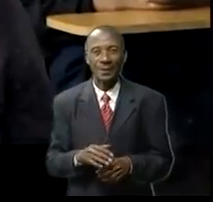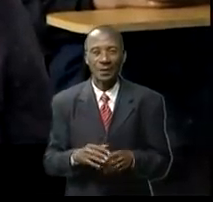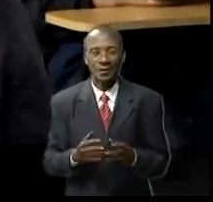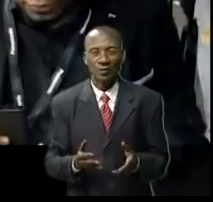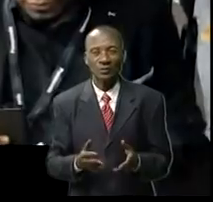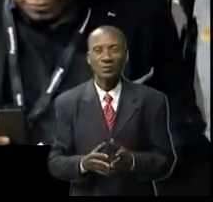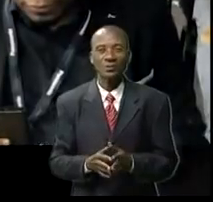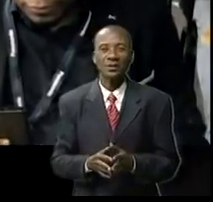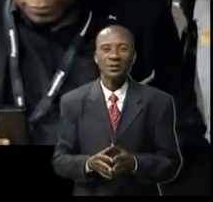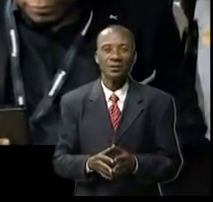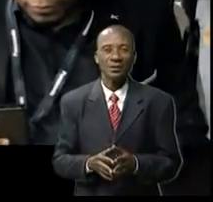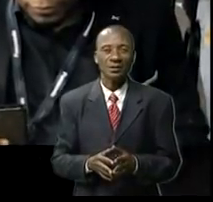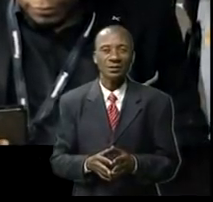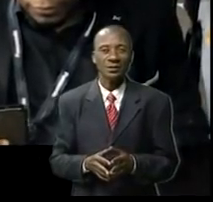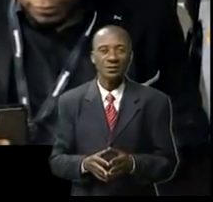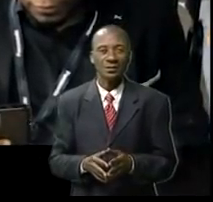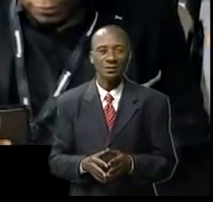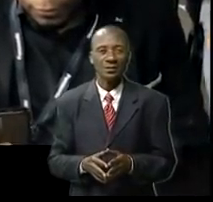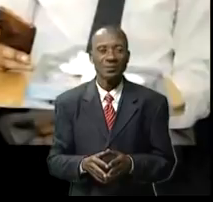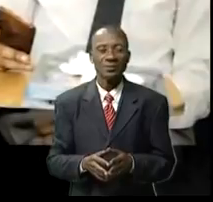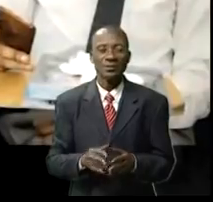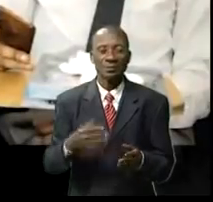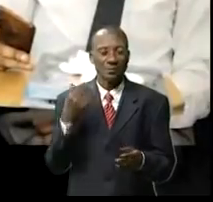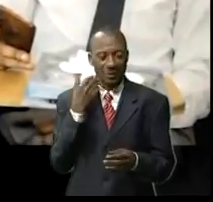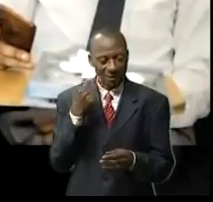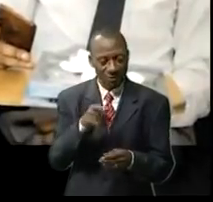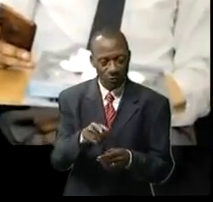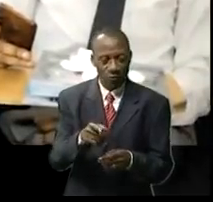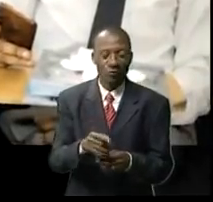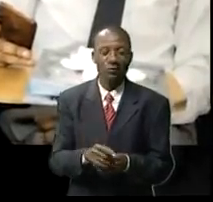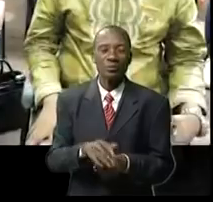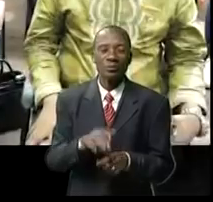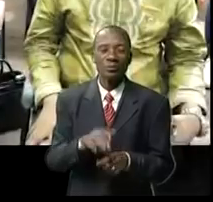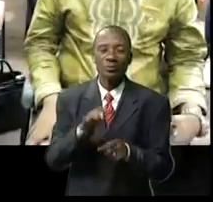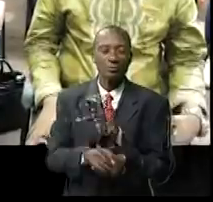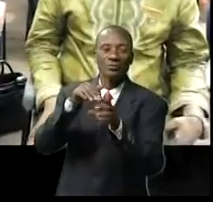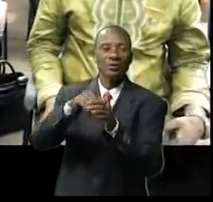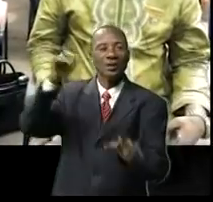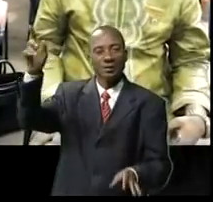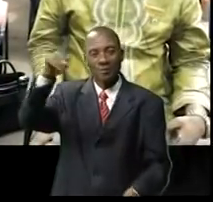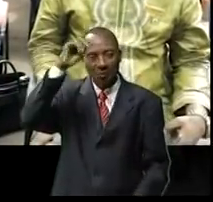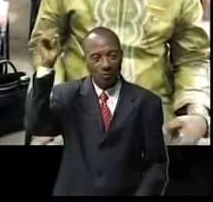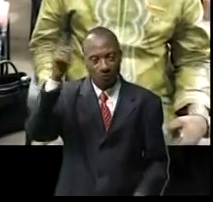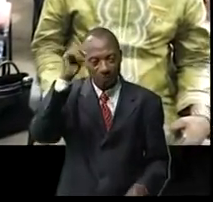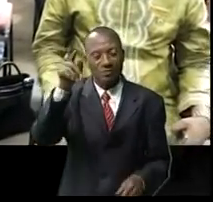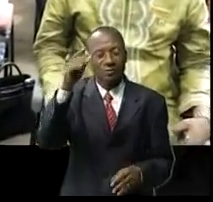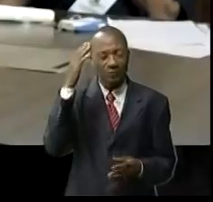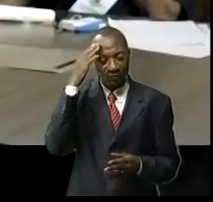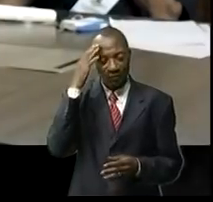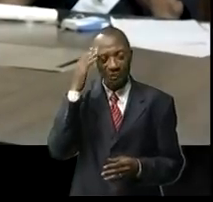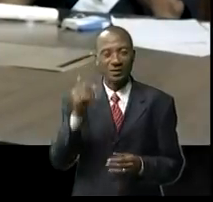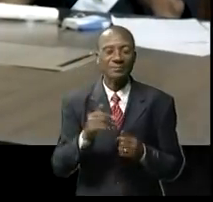causent trop de pertes en vies humaines à travers le monde, surtout en Afrique. C'est ainsi que Save in Africa, une